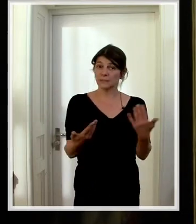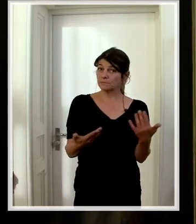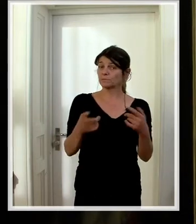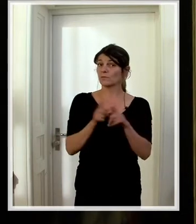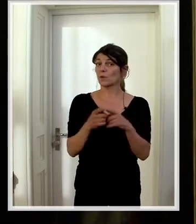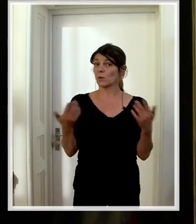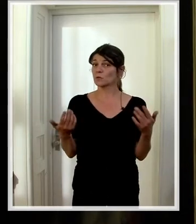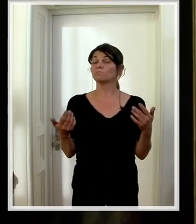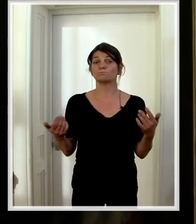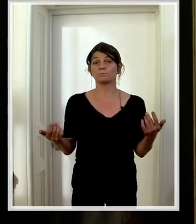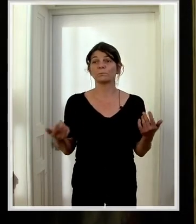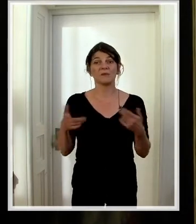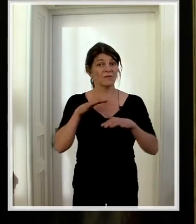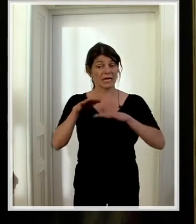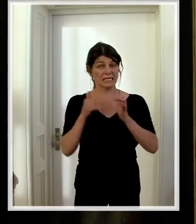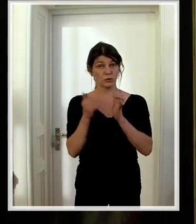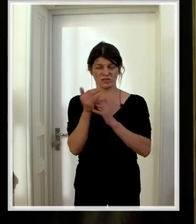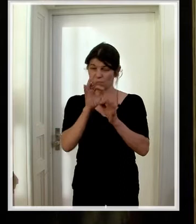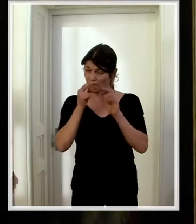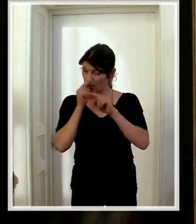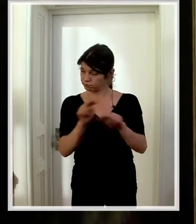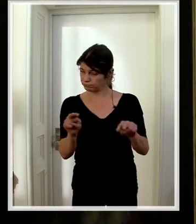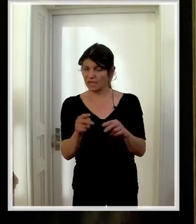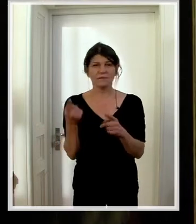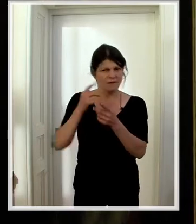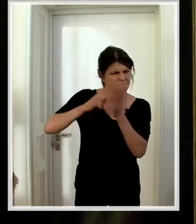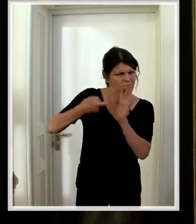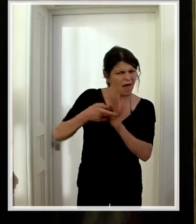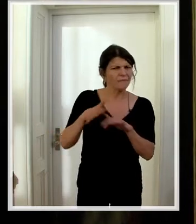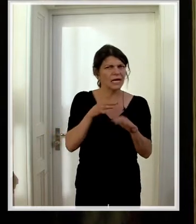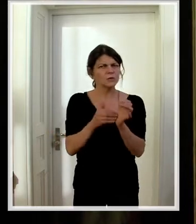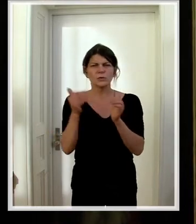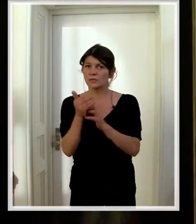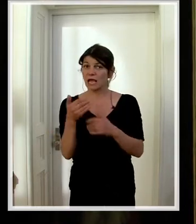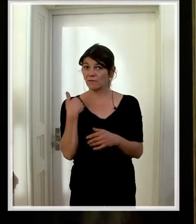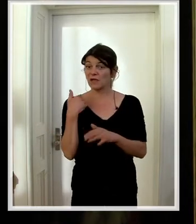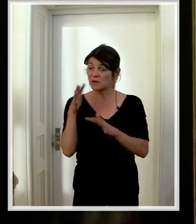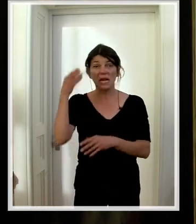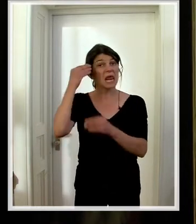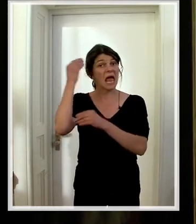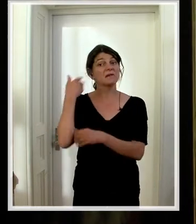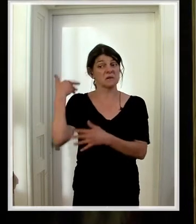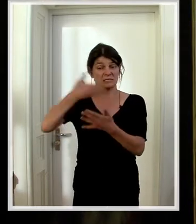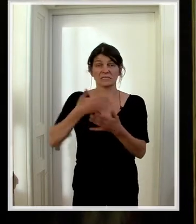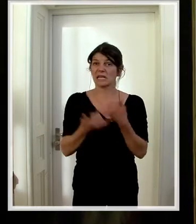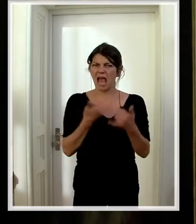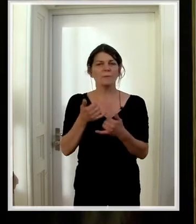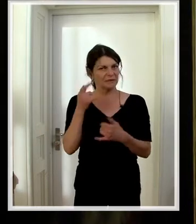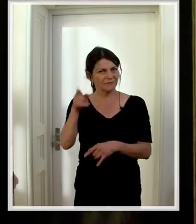wer Verkehrssysteme anschaut, wer Verkehrssystem plant, und dort habe ich auch viel lernen in den letzten Jahren, der